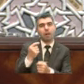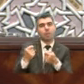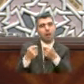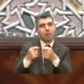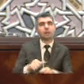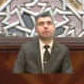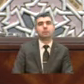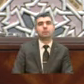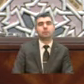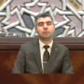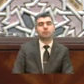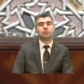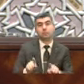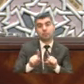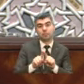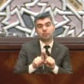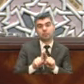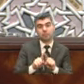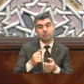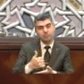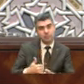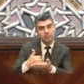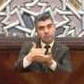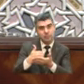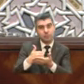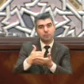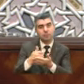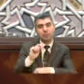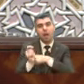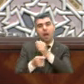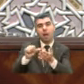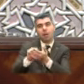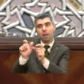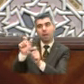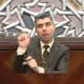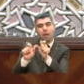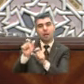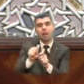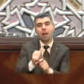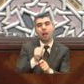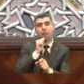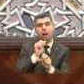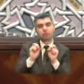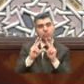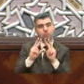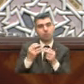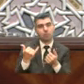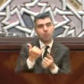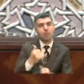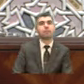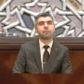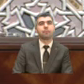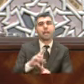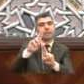الامر بتزويد ساكنة العالم القروي بالماء الصالح للشرب، لذا سيتم طرحهما دفعة واحدة لينال جوابا